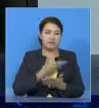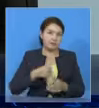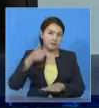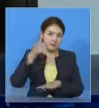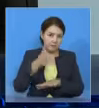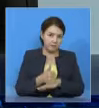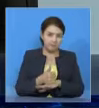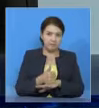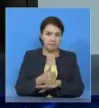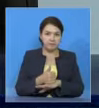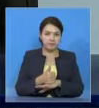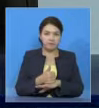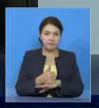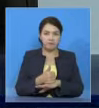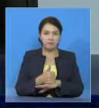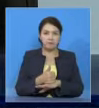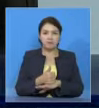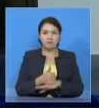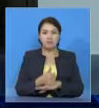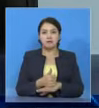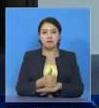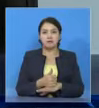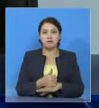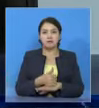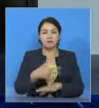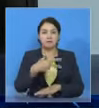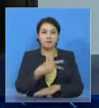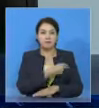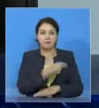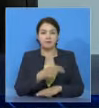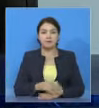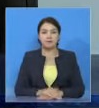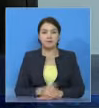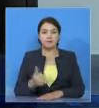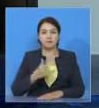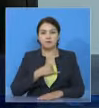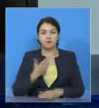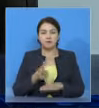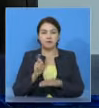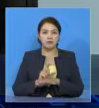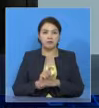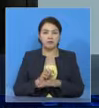большая мера, самая эффективная мера – это принятие вакцины. У нас еще